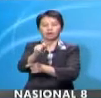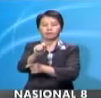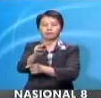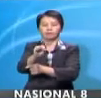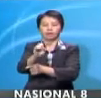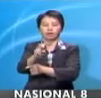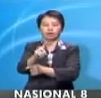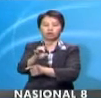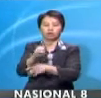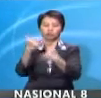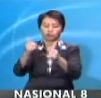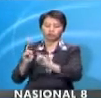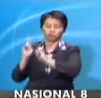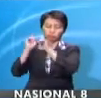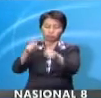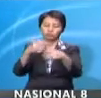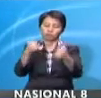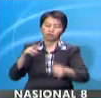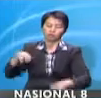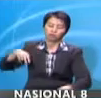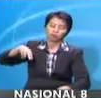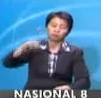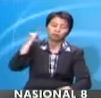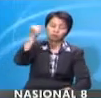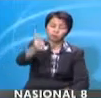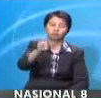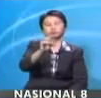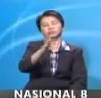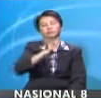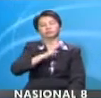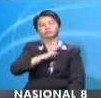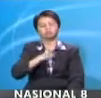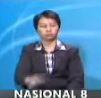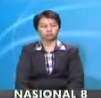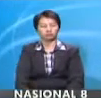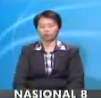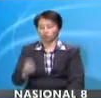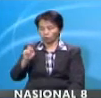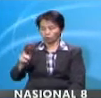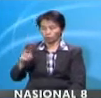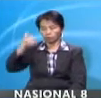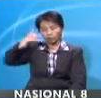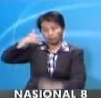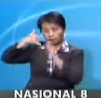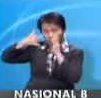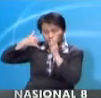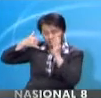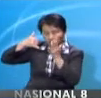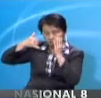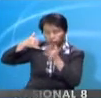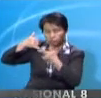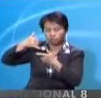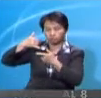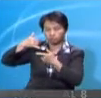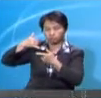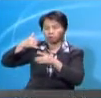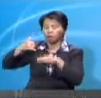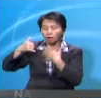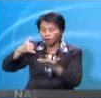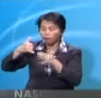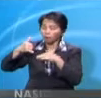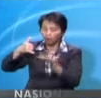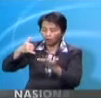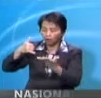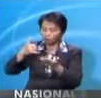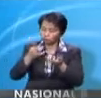Yang ini saja kita punya news sekarang ni. Baik, Encik Tana. Hello, Encik Tana. Yes. Ya, bagaimana